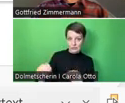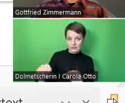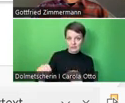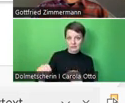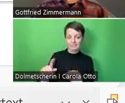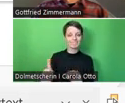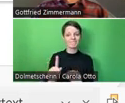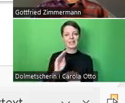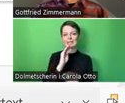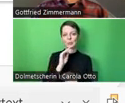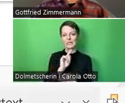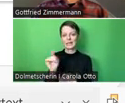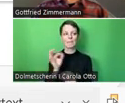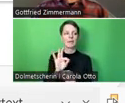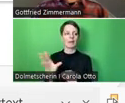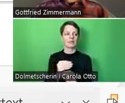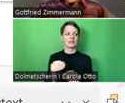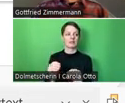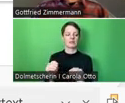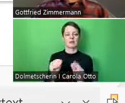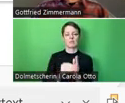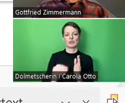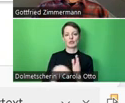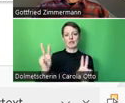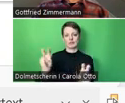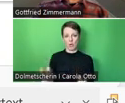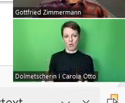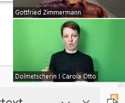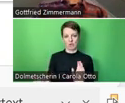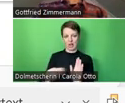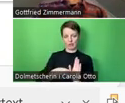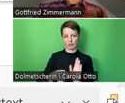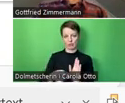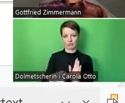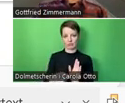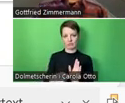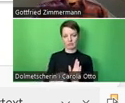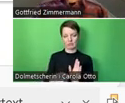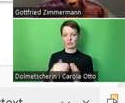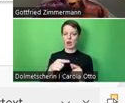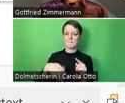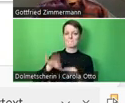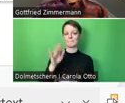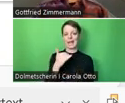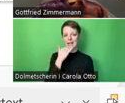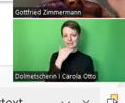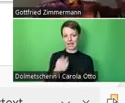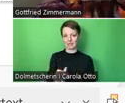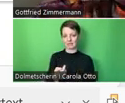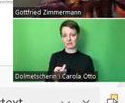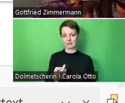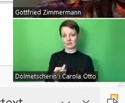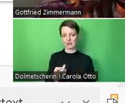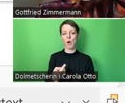dann sollten Sie eine Beschriftung einfügen und in der Beschriftung mehr erzählen oder aber einfach